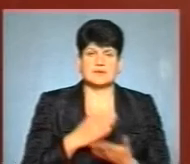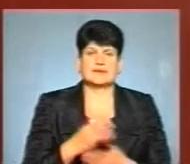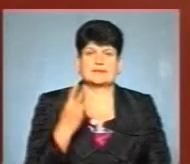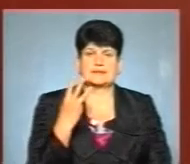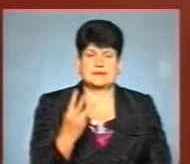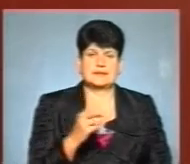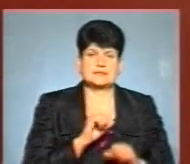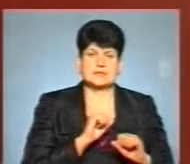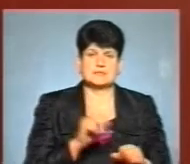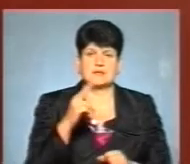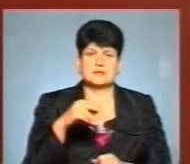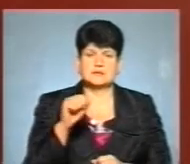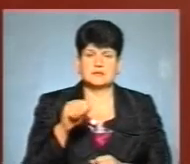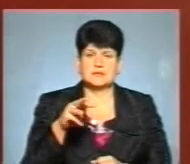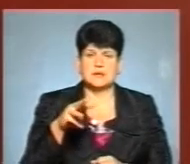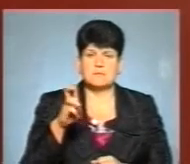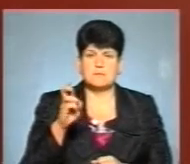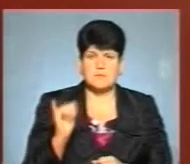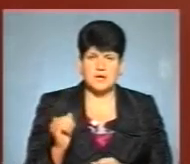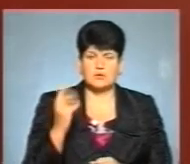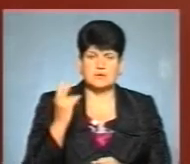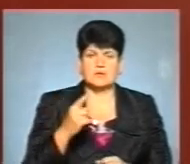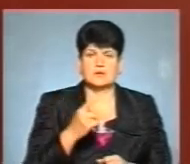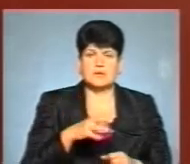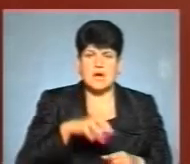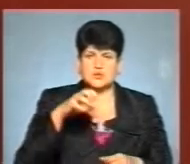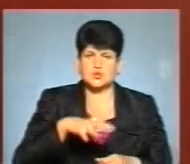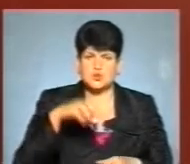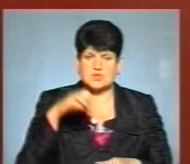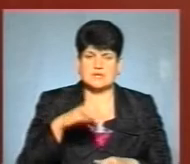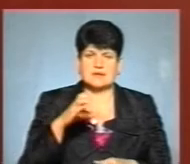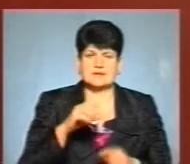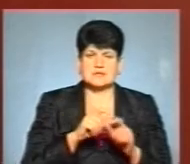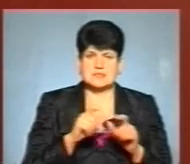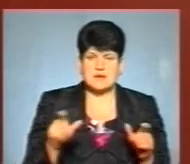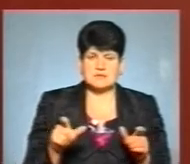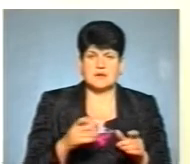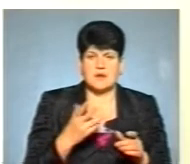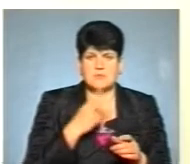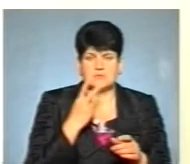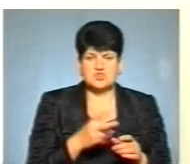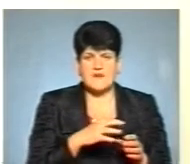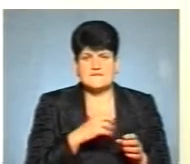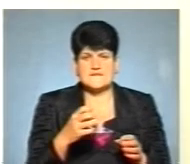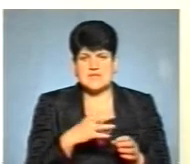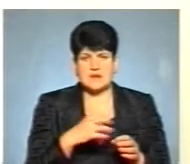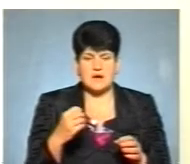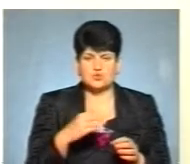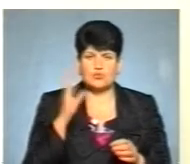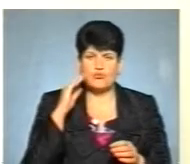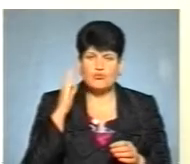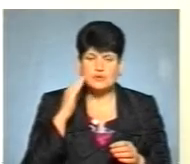захисні дамби, польдерна насосна станція, яка передбачає відкачку надлишків води, попередження